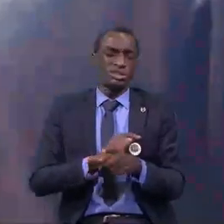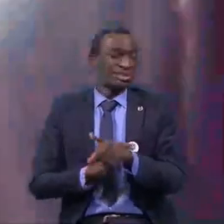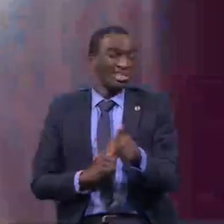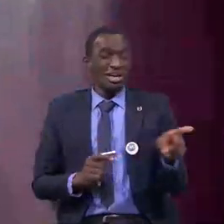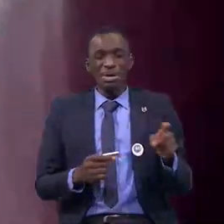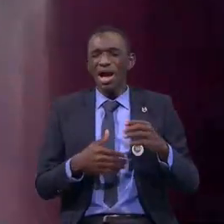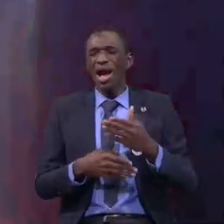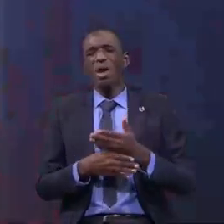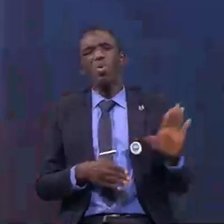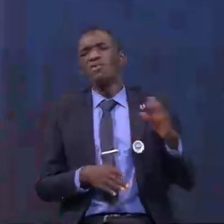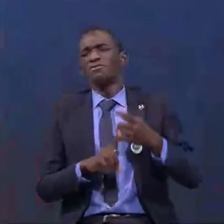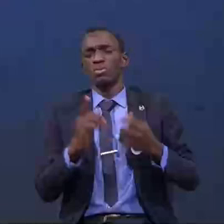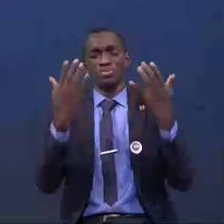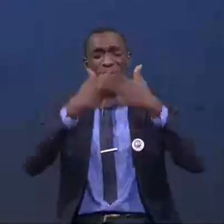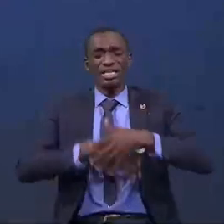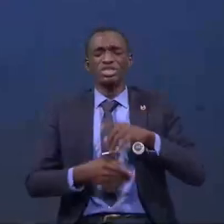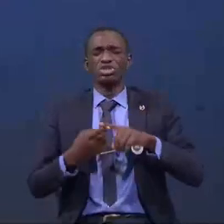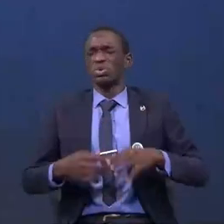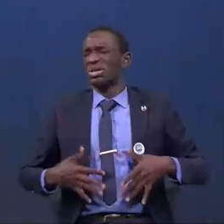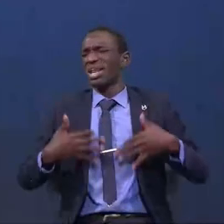Tourne-les des ténèbres à la lumière.